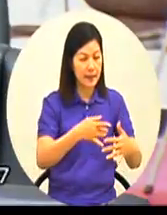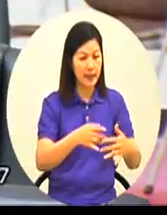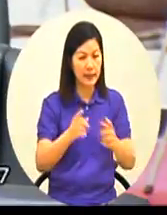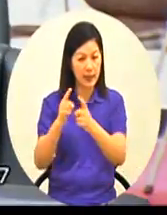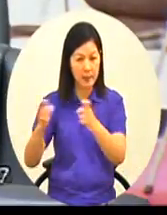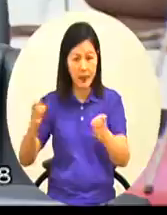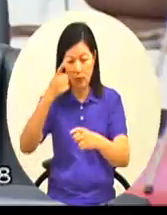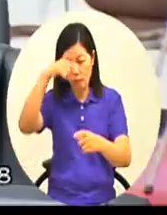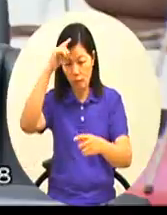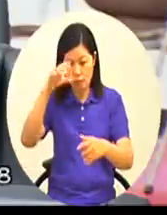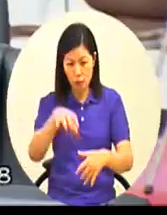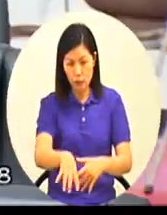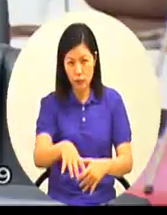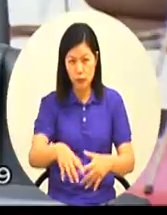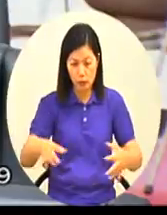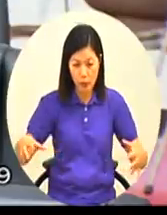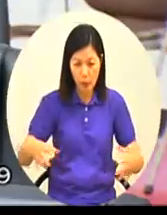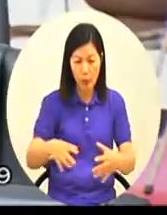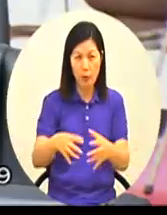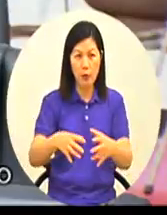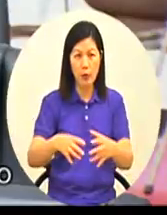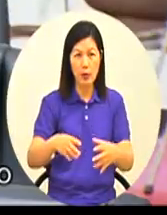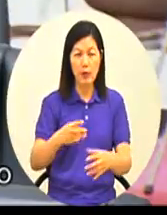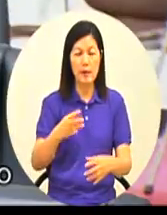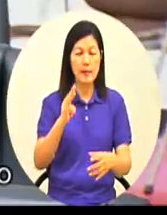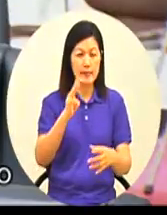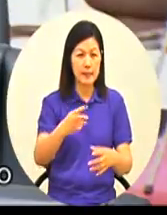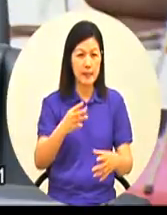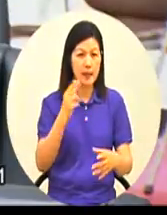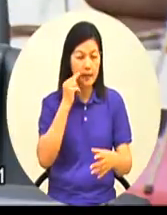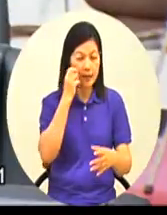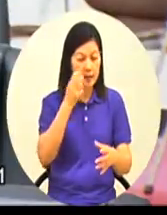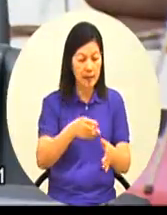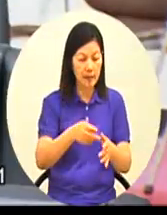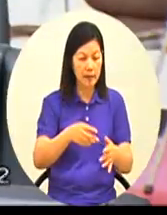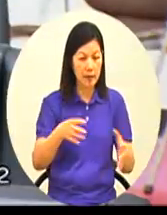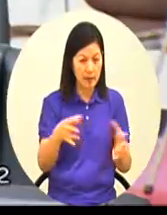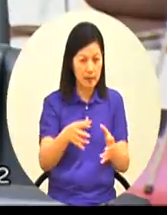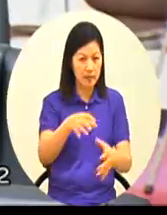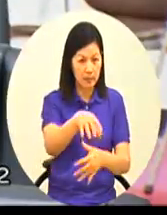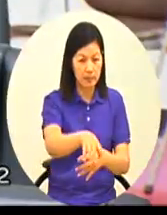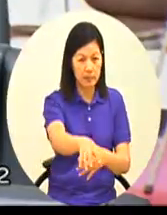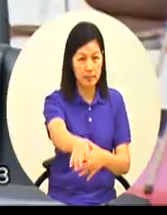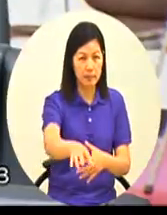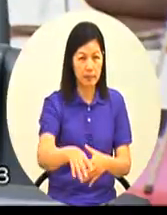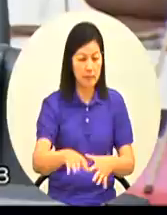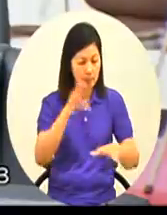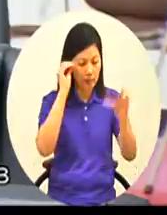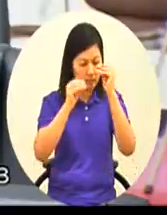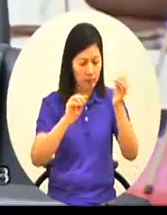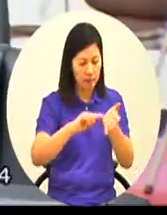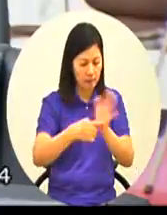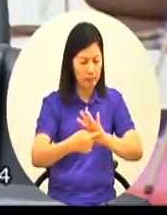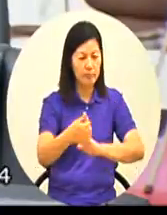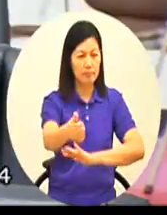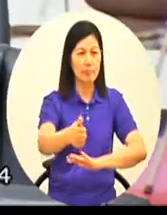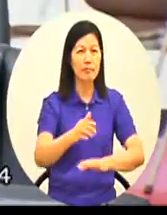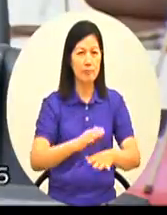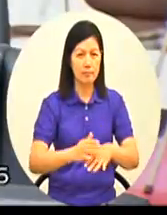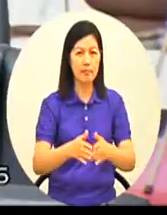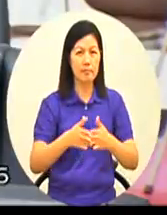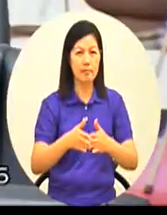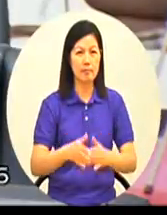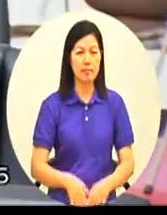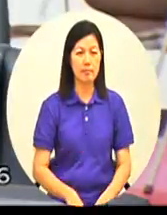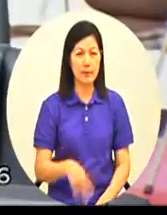是结合起来，旁边还有山铁共站，实在是一个非常资源很好的一个地方，我们应该好好的去发挥它。那再来，我们看